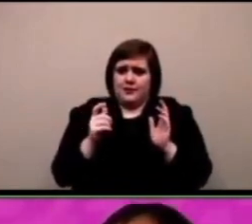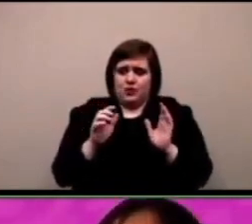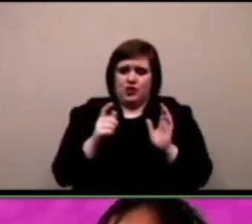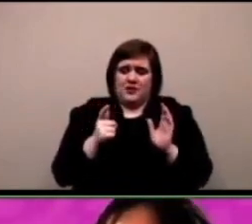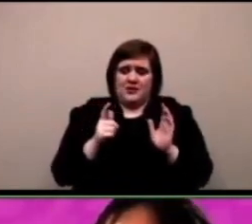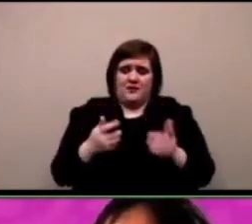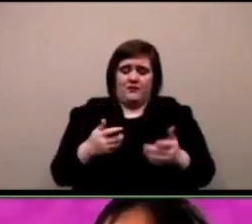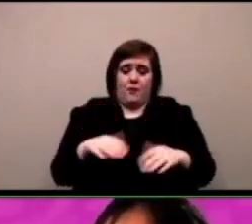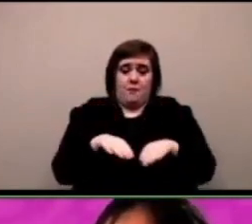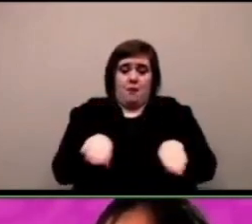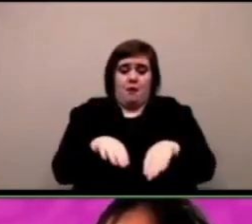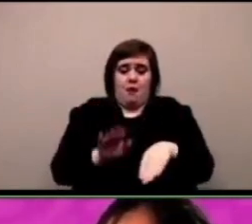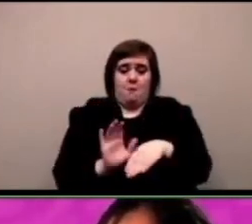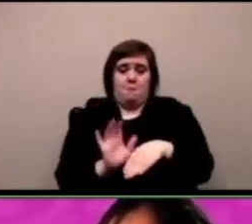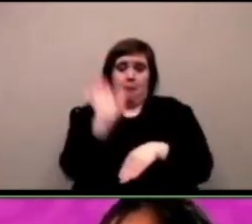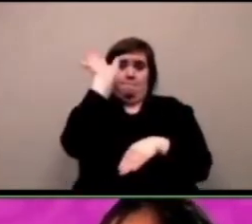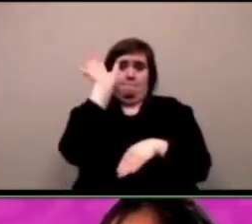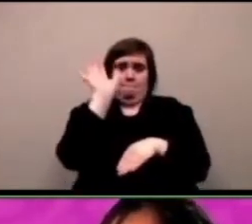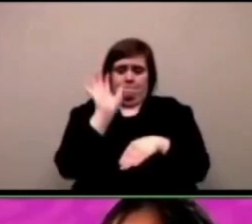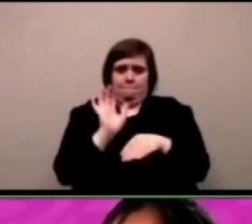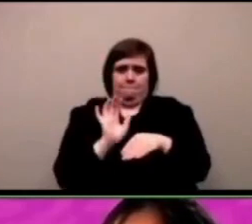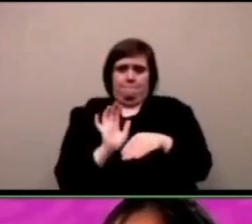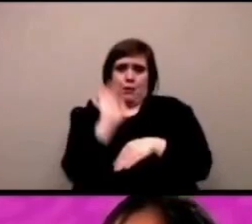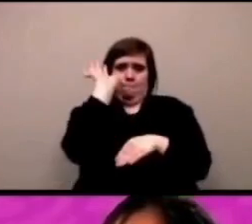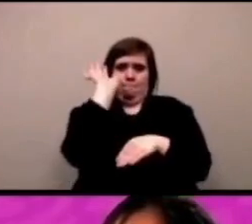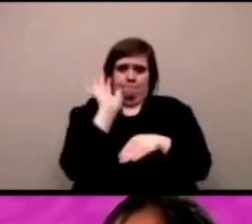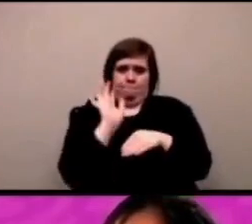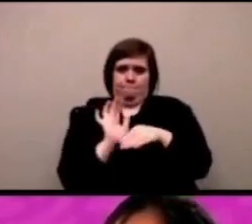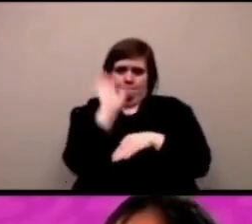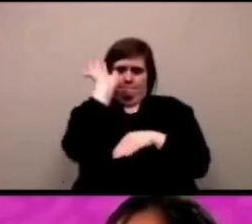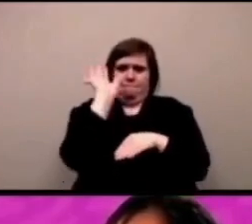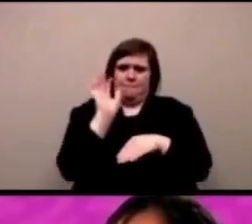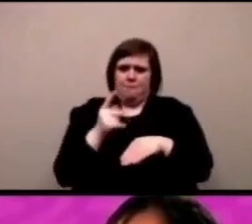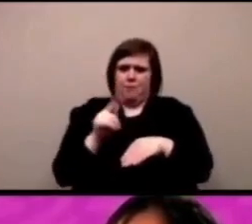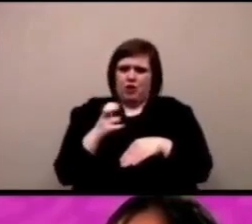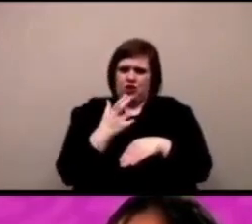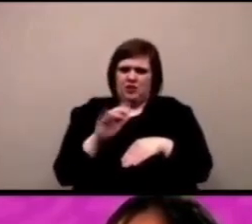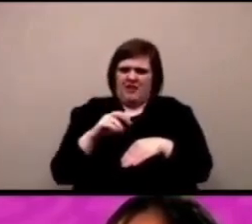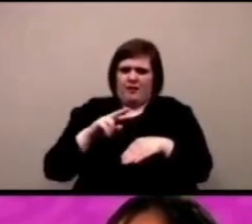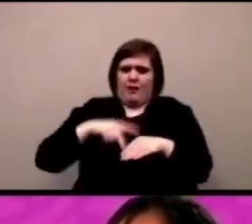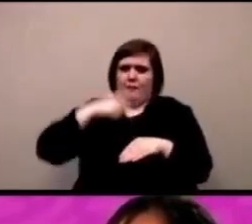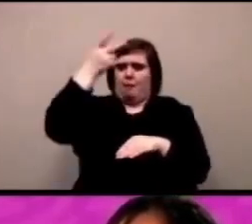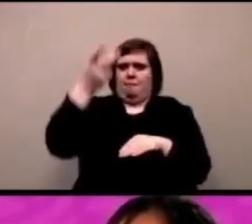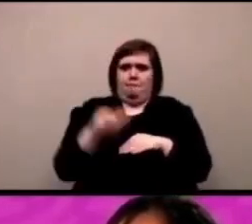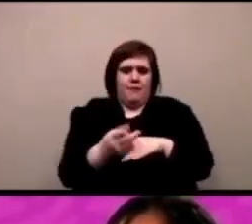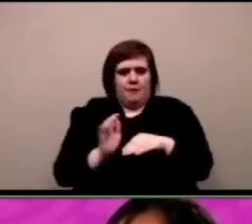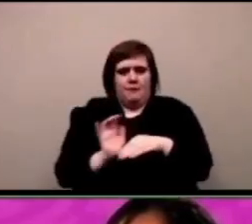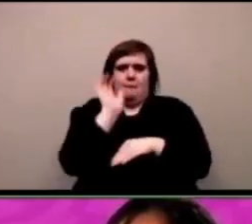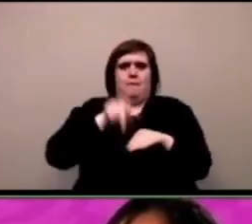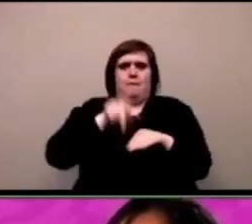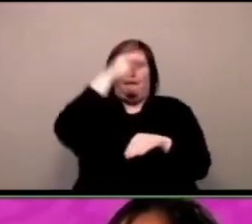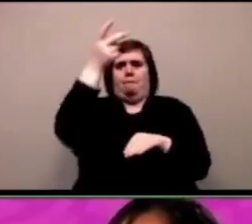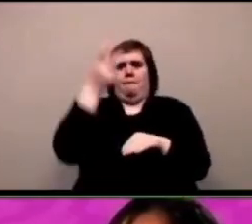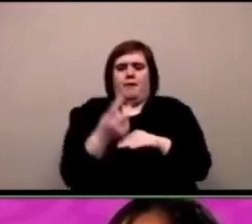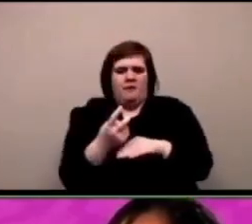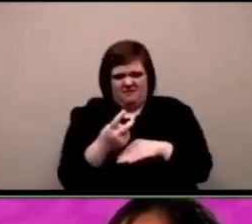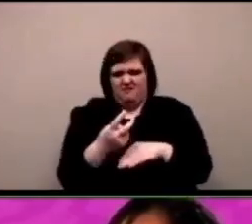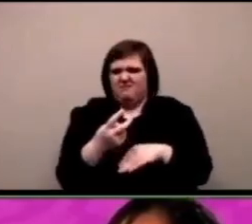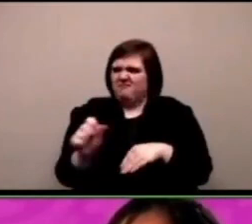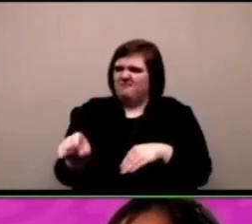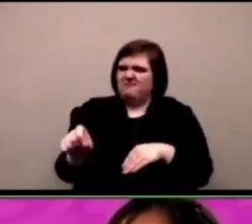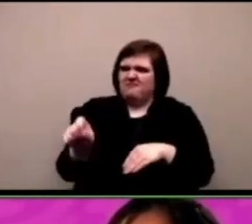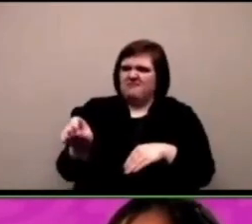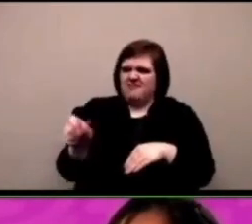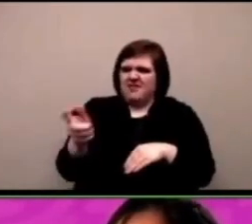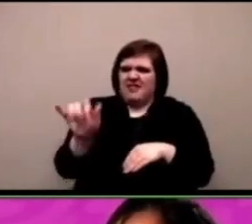こちらにクリックすると猫ちゃんがおせを押されたということ